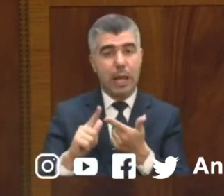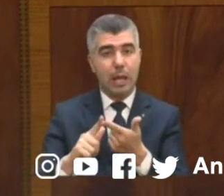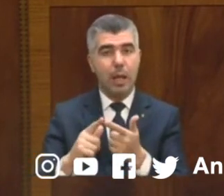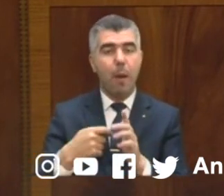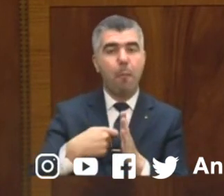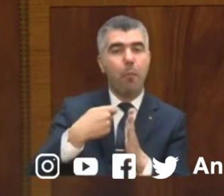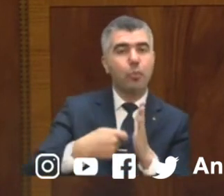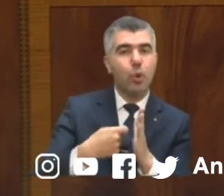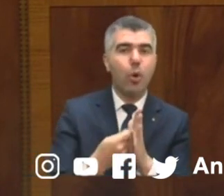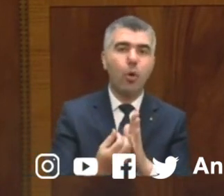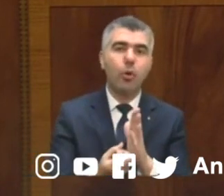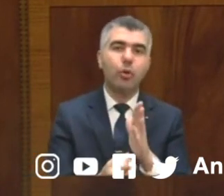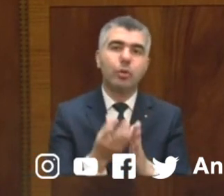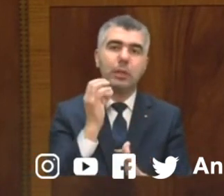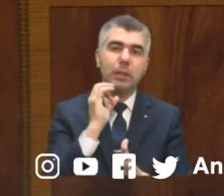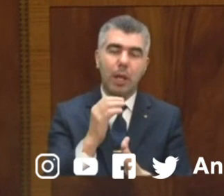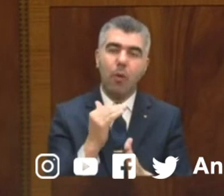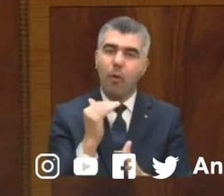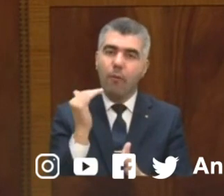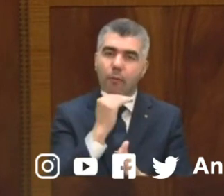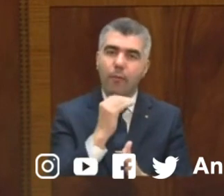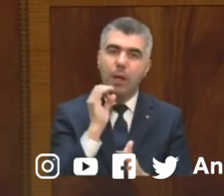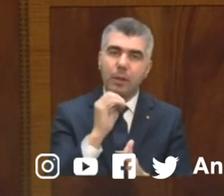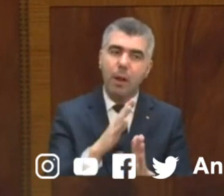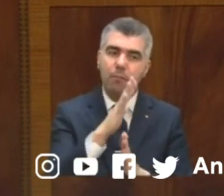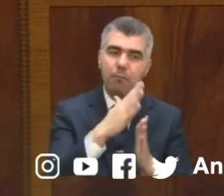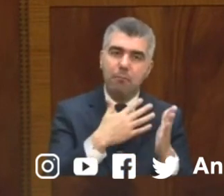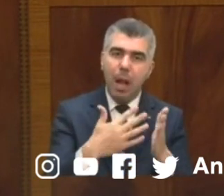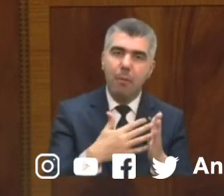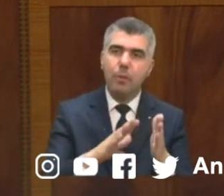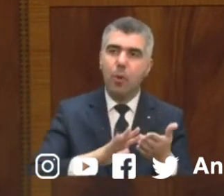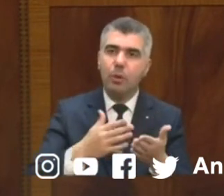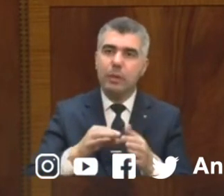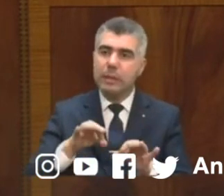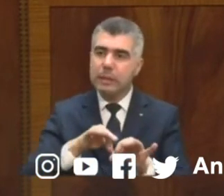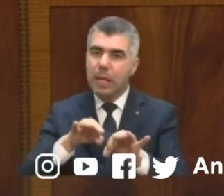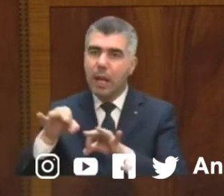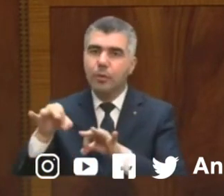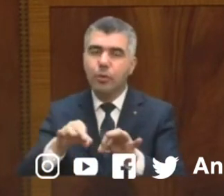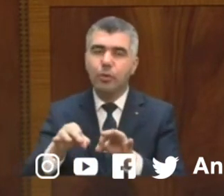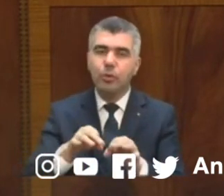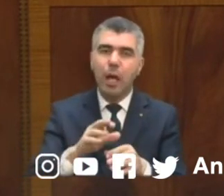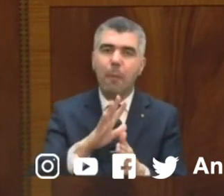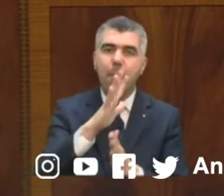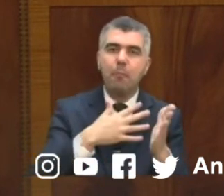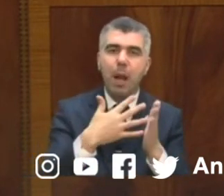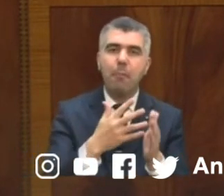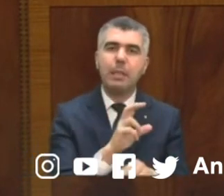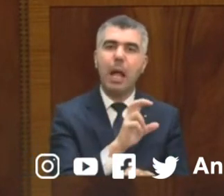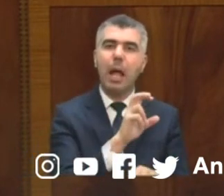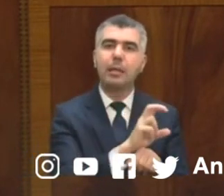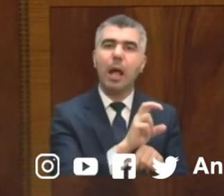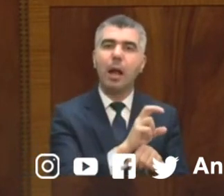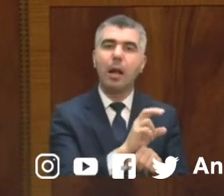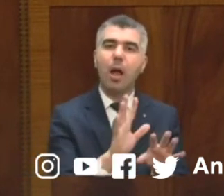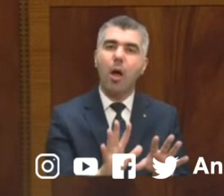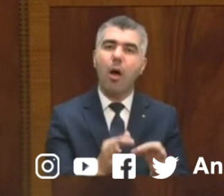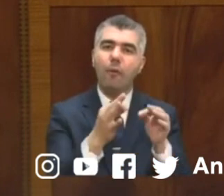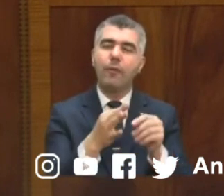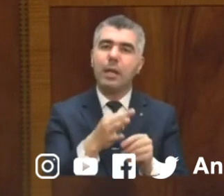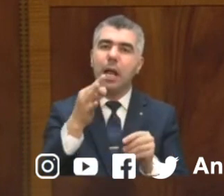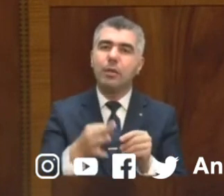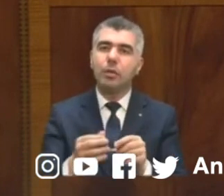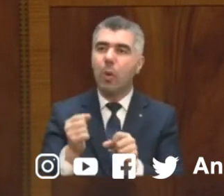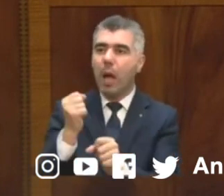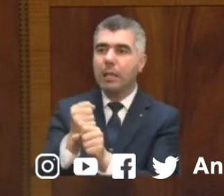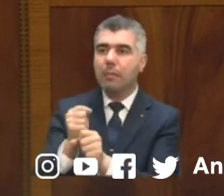جديدة لتقوية وتسريع تنزيل المخططات الإقليمية استراتيجية الجيل الأخضر لتحديث نظم الإنتاج وخلق فرص